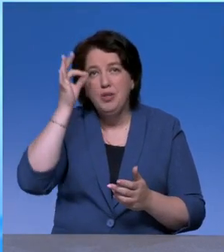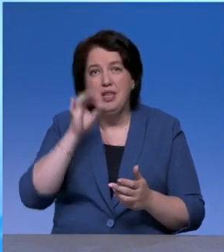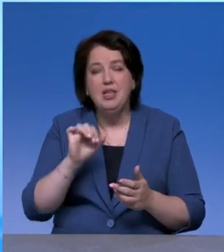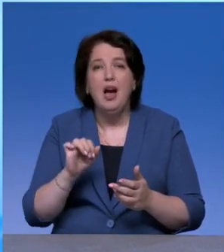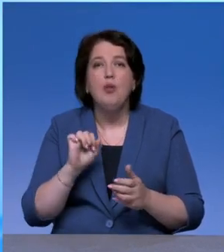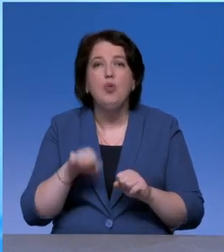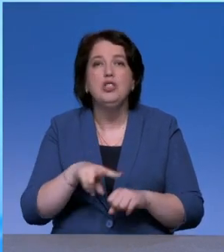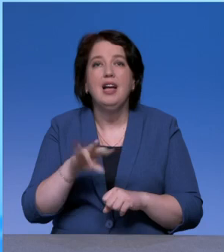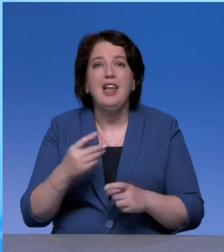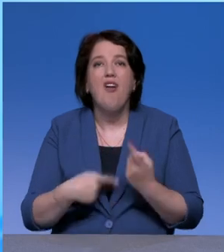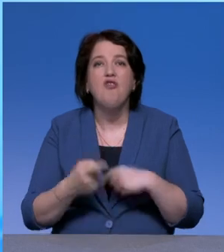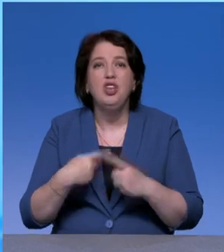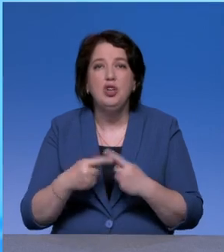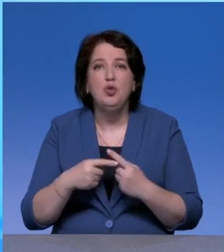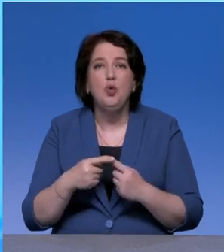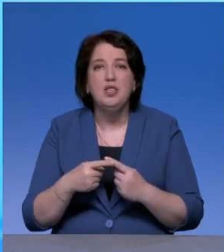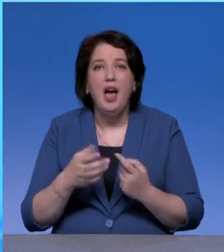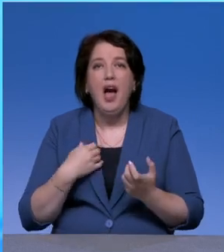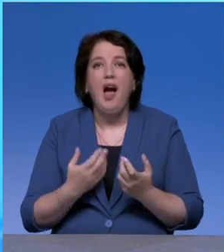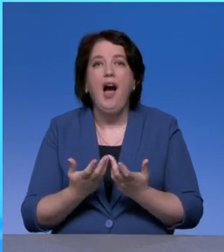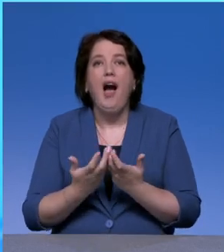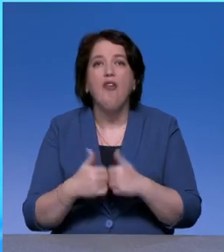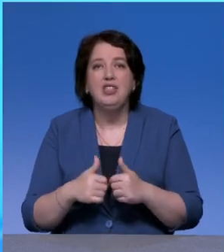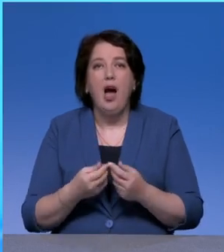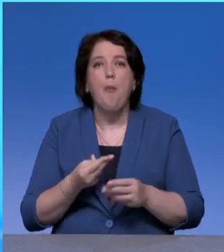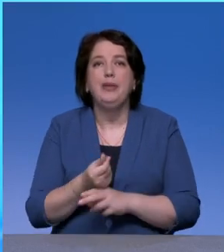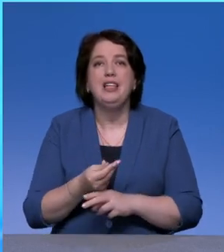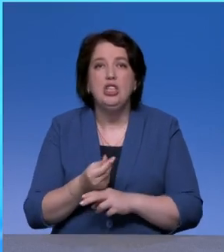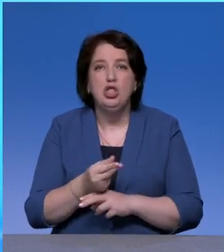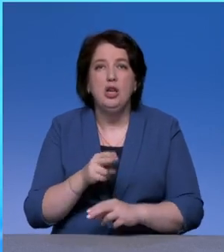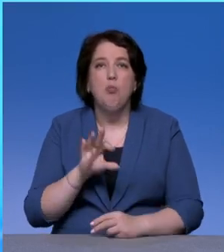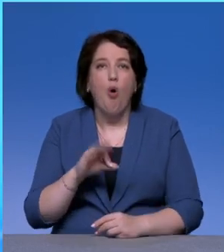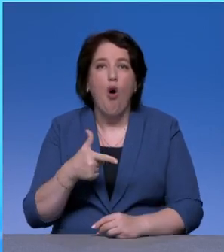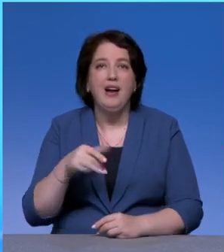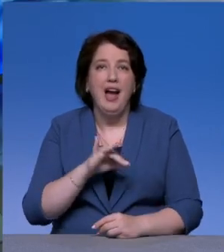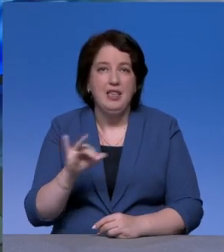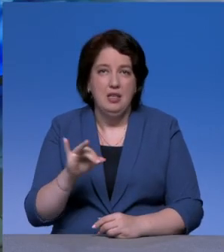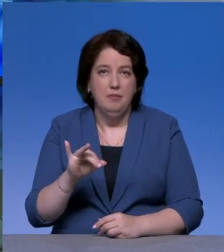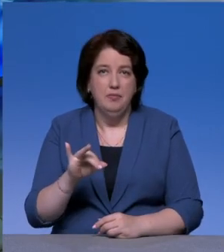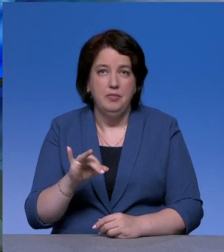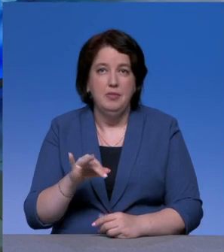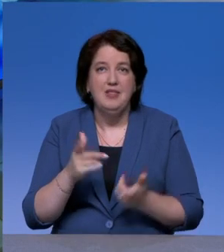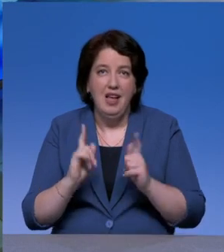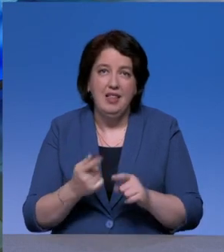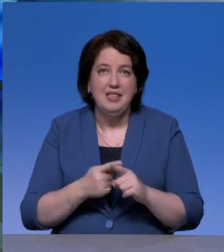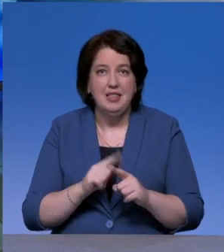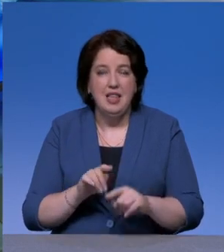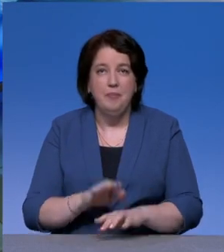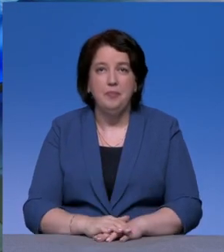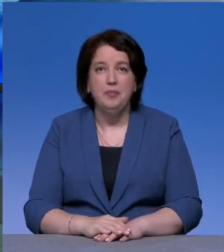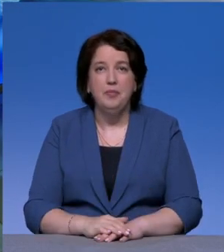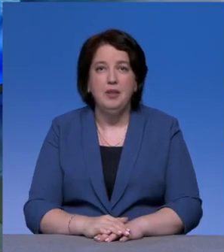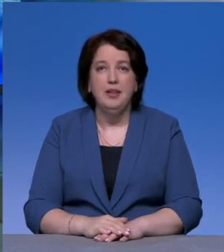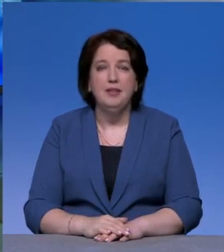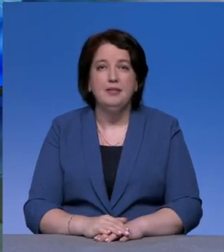автоплатежи по ГАИ? Да, понятный вопрос, Олег, спасибо. Петр, разделяете точку зрения? Ну, слушайте,